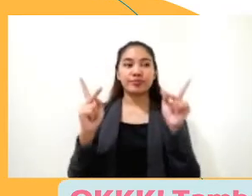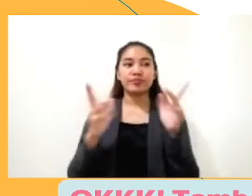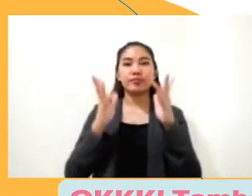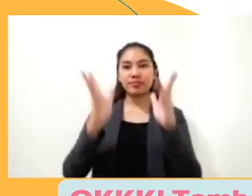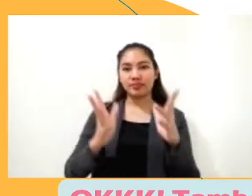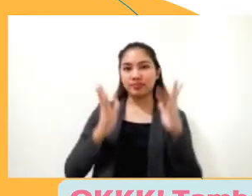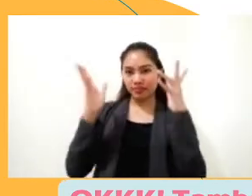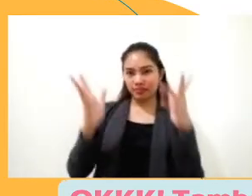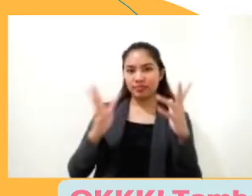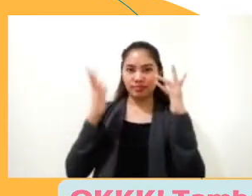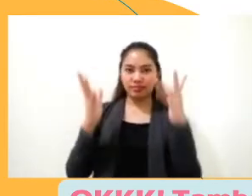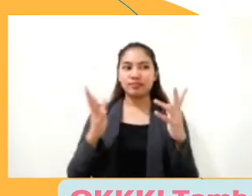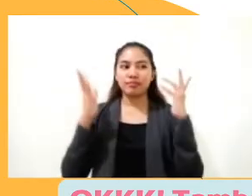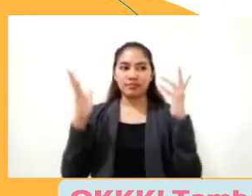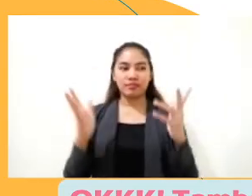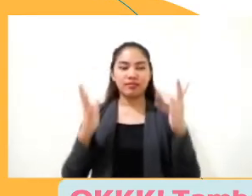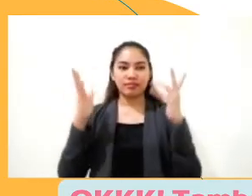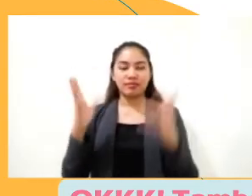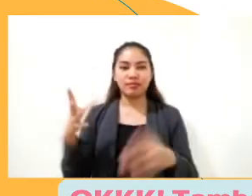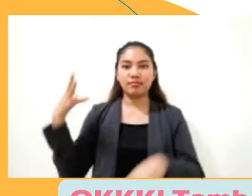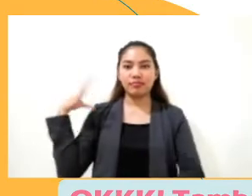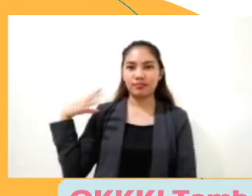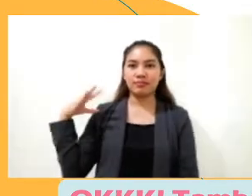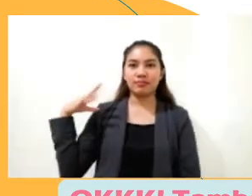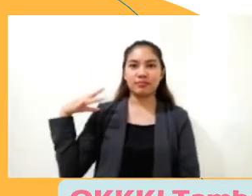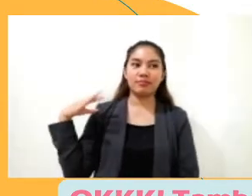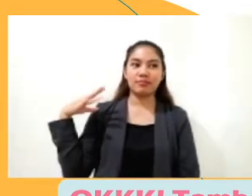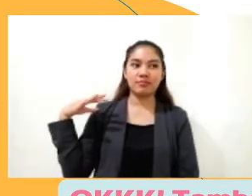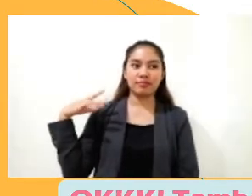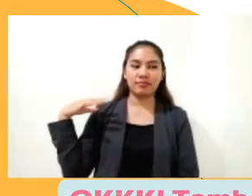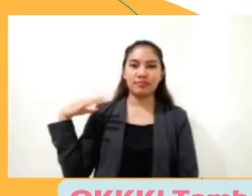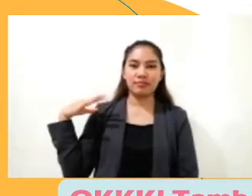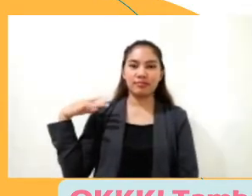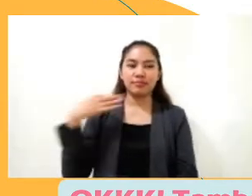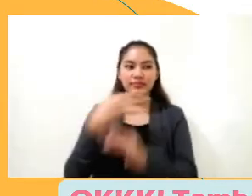ngayon. Okay na po ba ang ating screen?